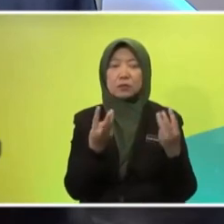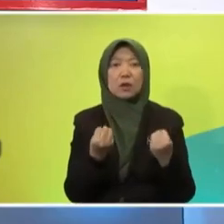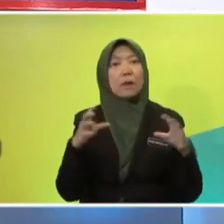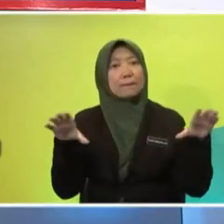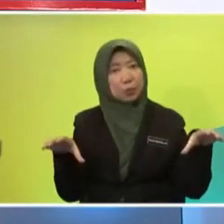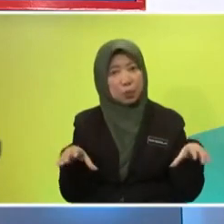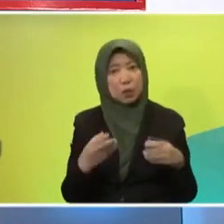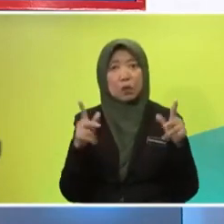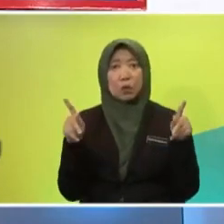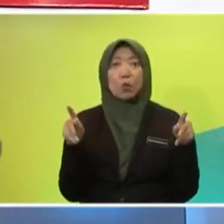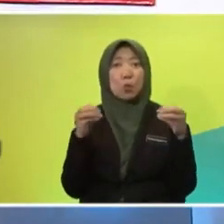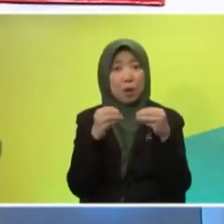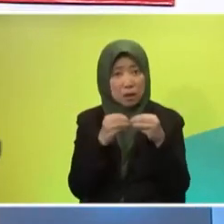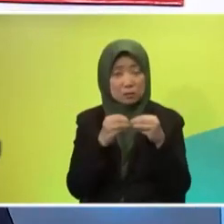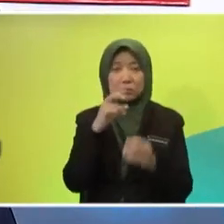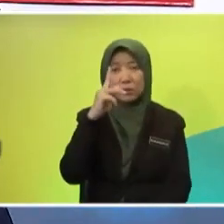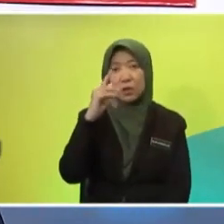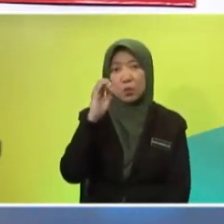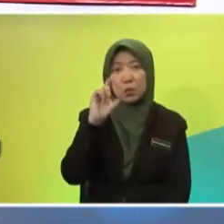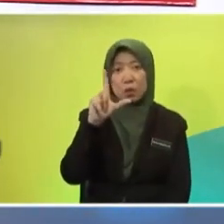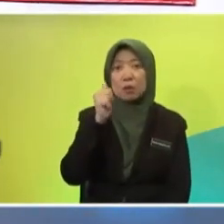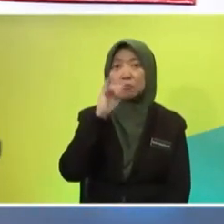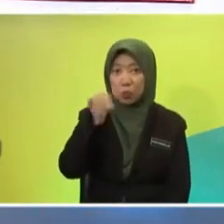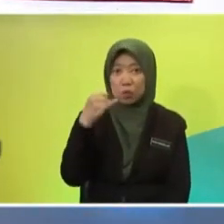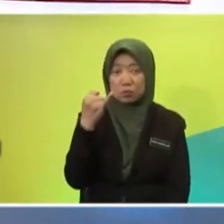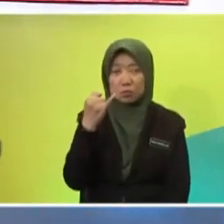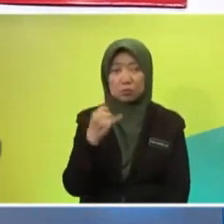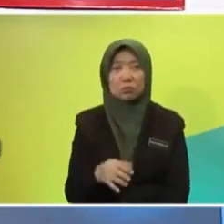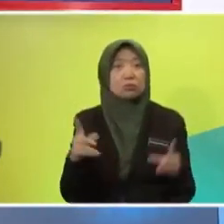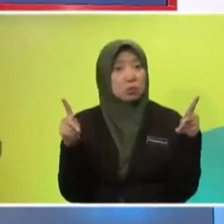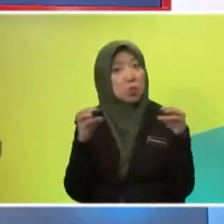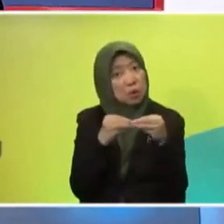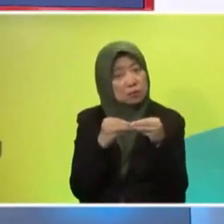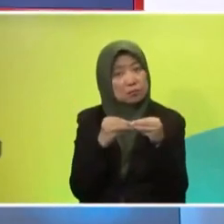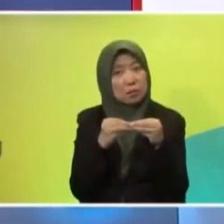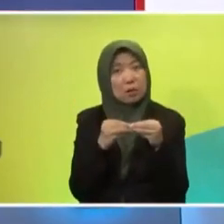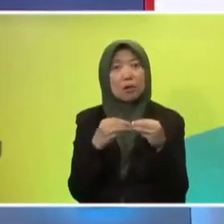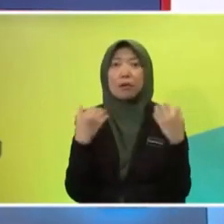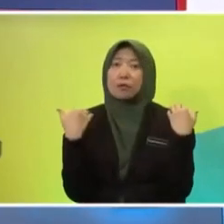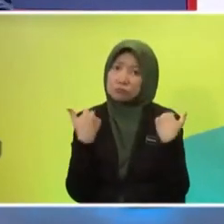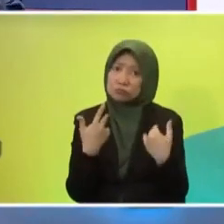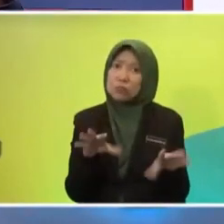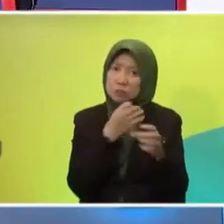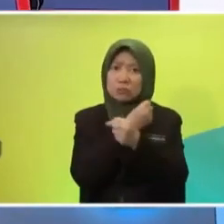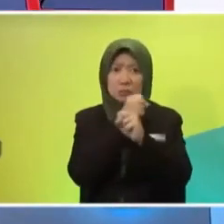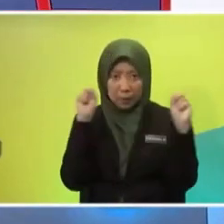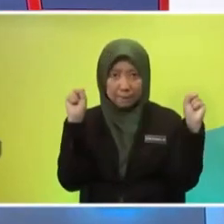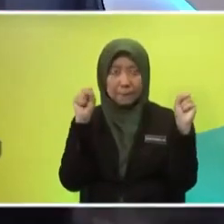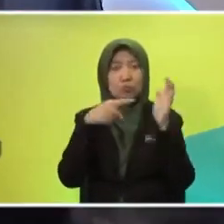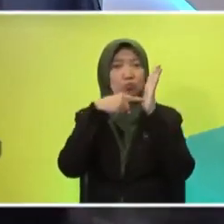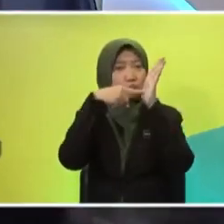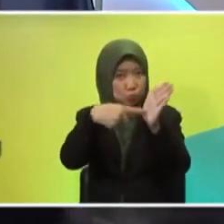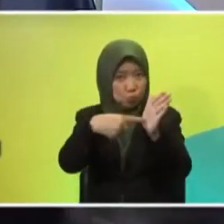membuat collage. Cikgu sudah sediakan? Okey, collage yang telah siap Cikgu buat. Wah, cantiknya Cikgu. Hari ini kita